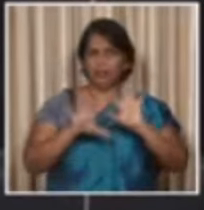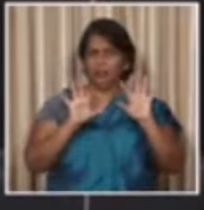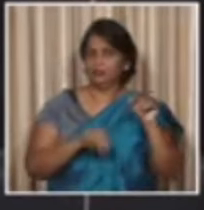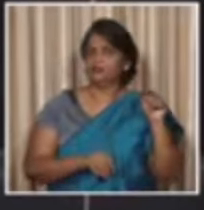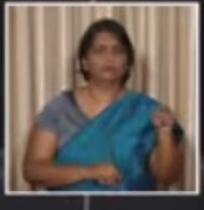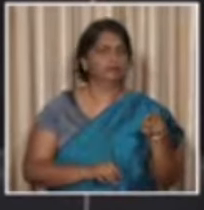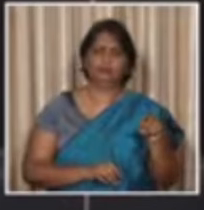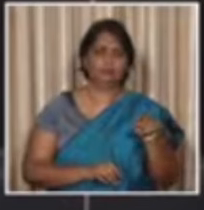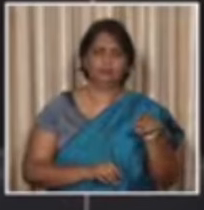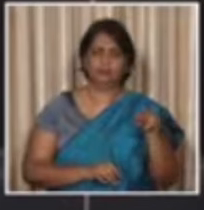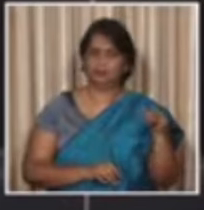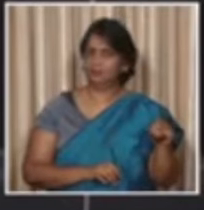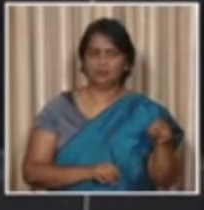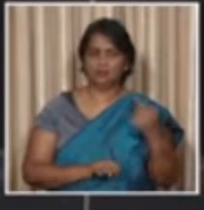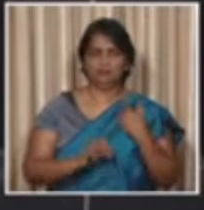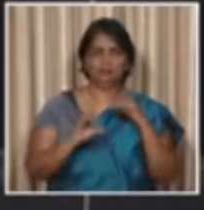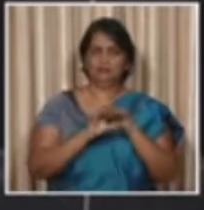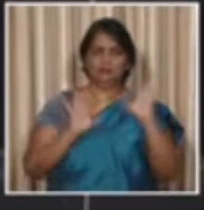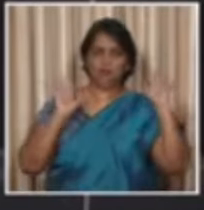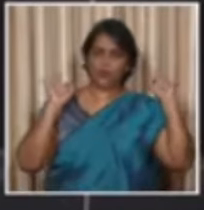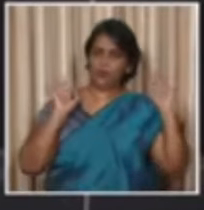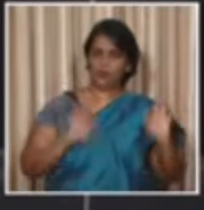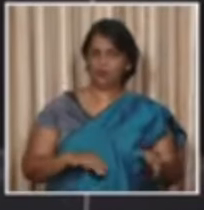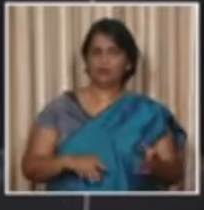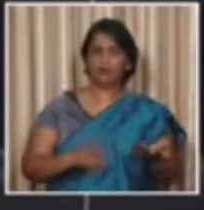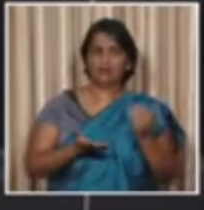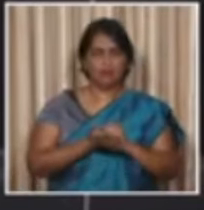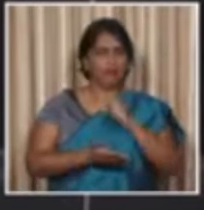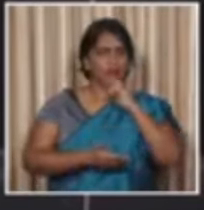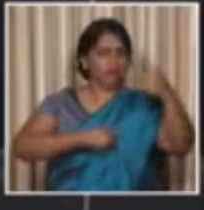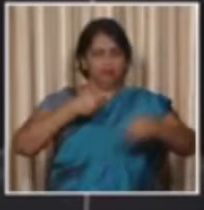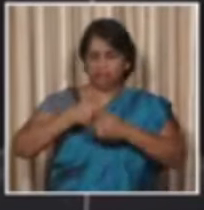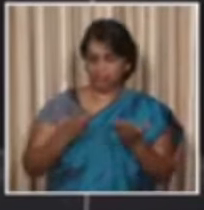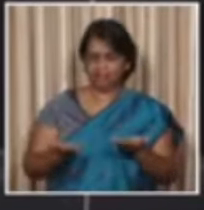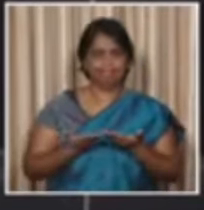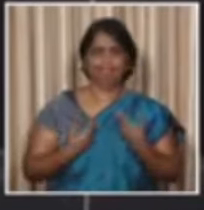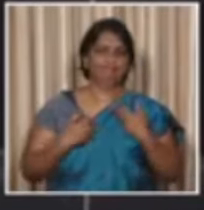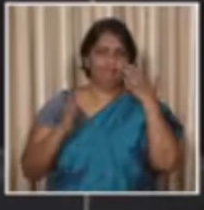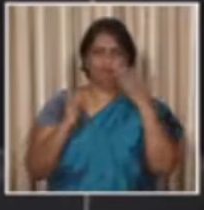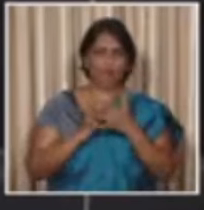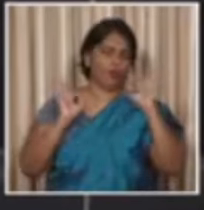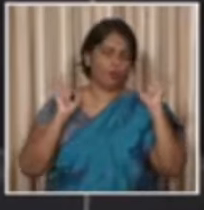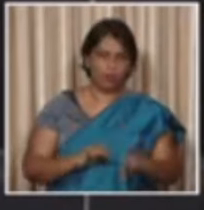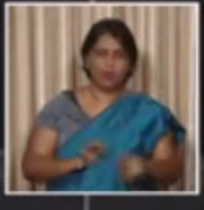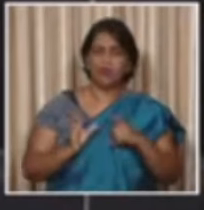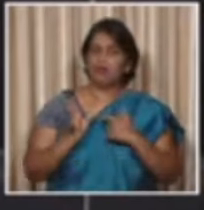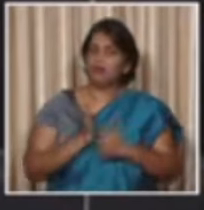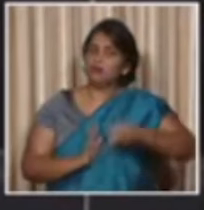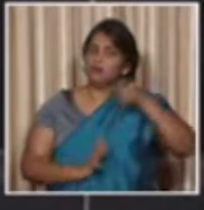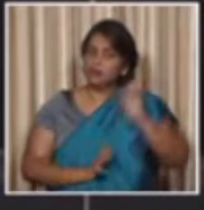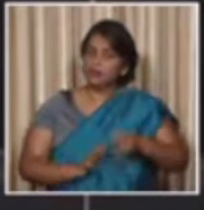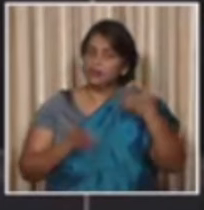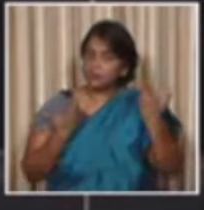මේක මැදිහත් වෙන්නේ නැහැ කියලා. අභ්‍යාචනාද කරණ කිව්වා මේකට මැදිහත් වෙන්නේ නැහැ. පනතක් සම්මත